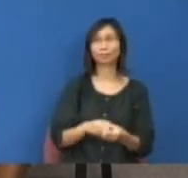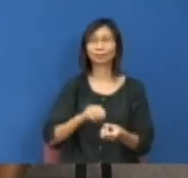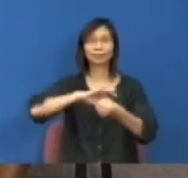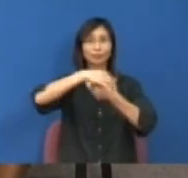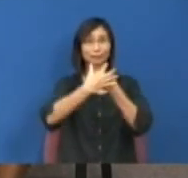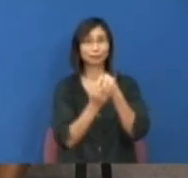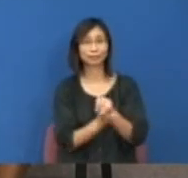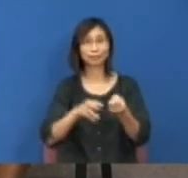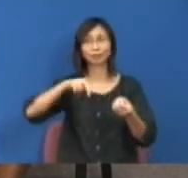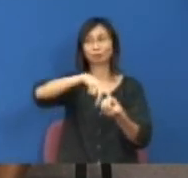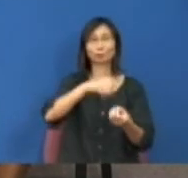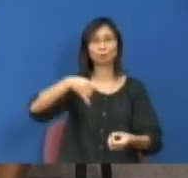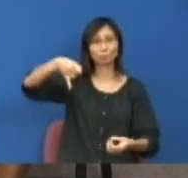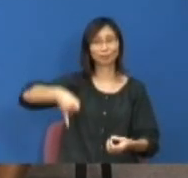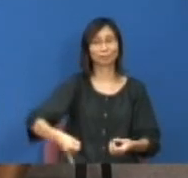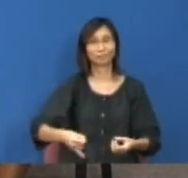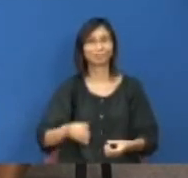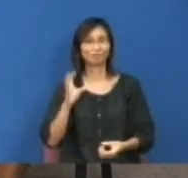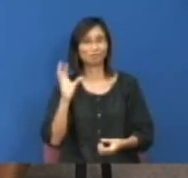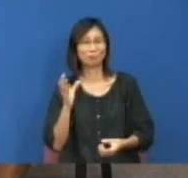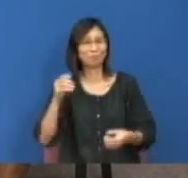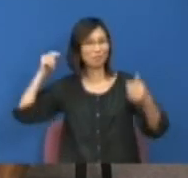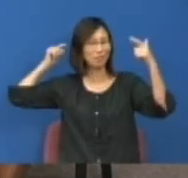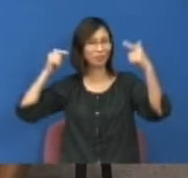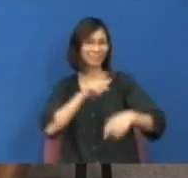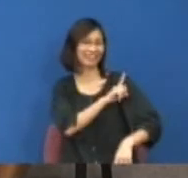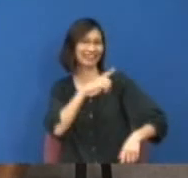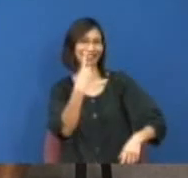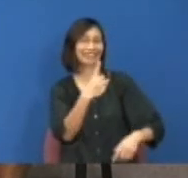黃博士找不到人咧，就佢一個人頂啦。好啦，